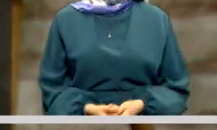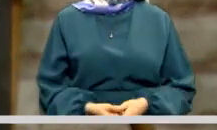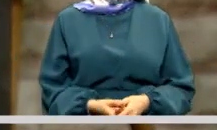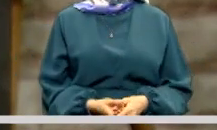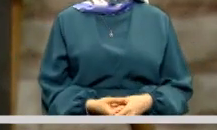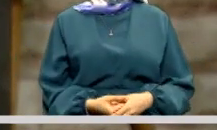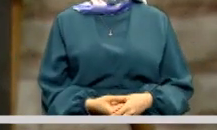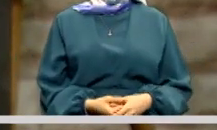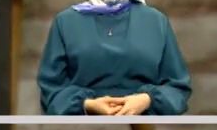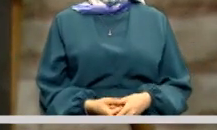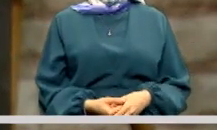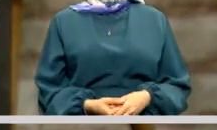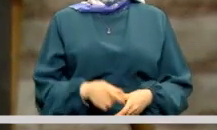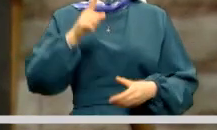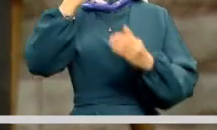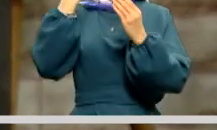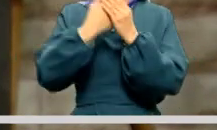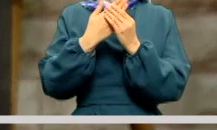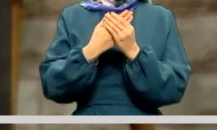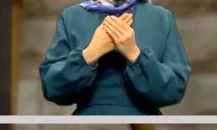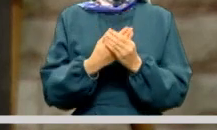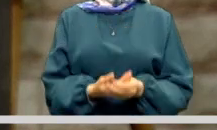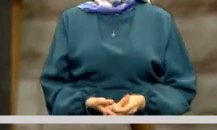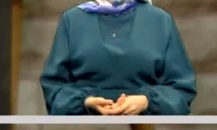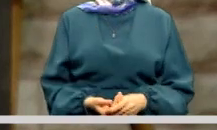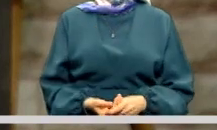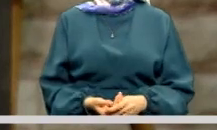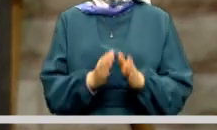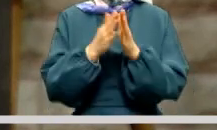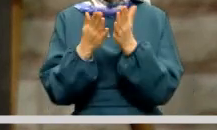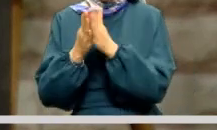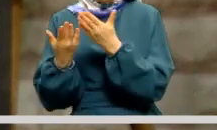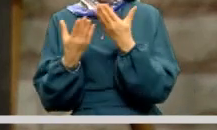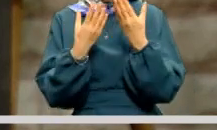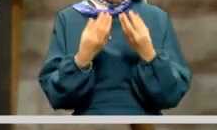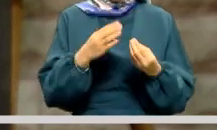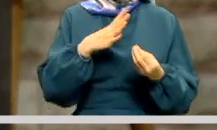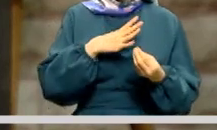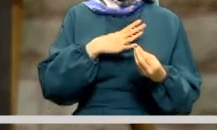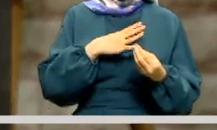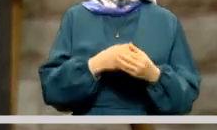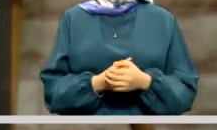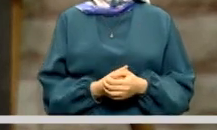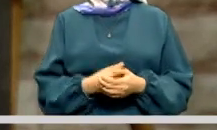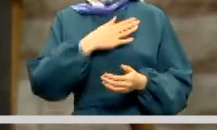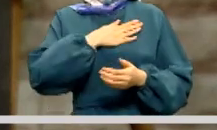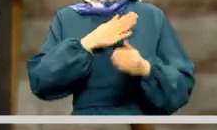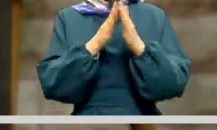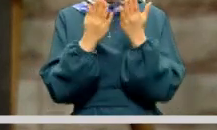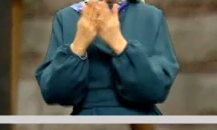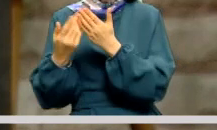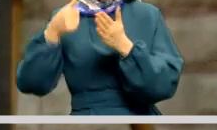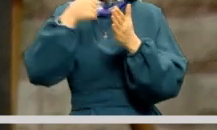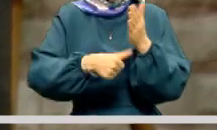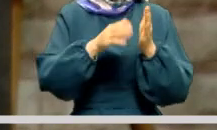bir arkadaşımız bir derste bu hani kitaplarımızda yer alır ilmihal kitaplarımızda Efendim tarih